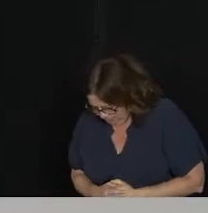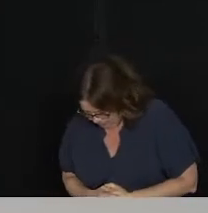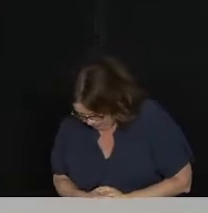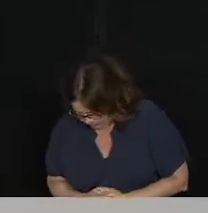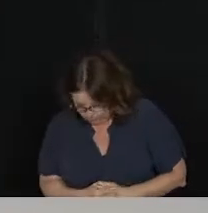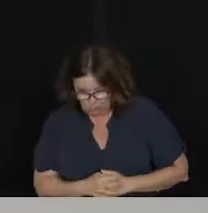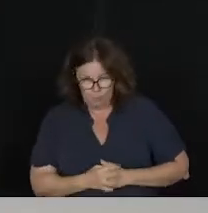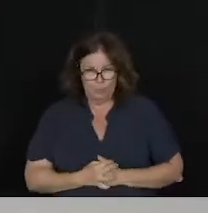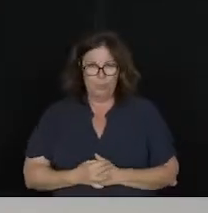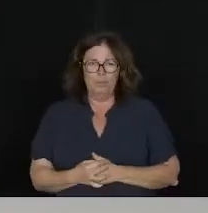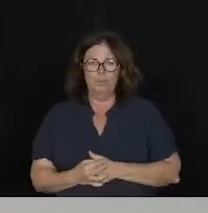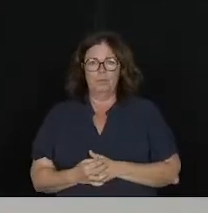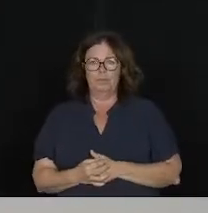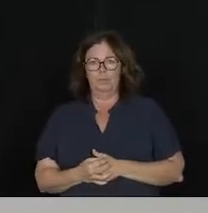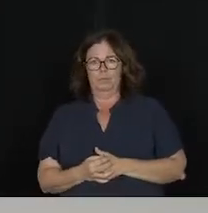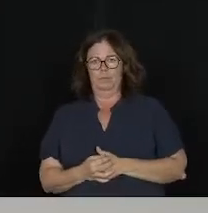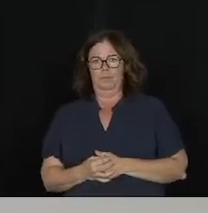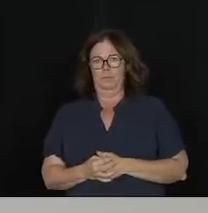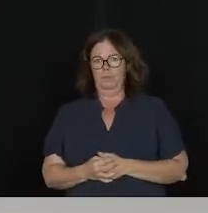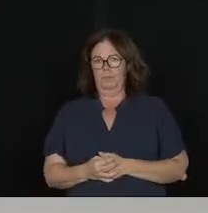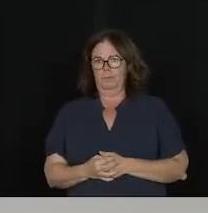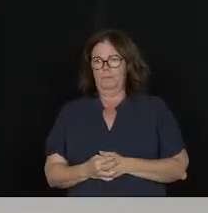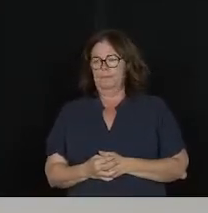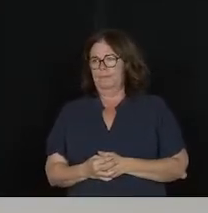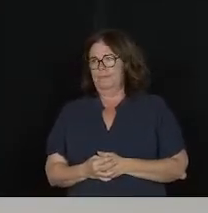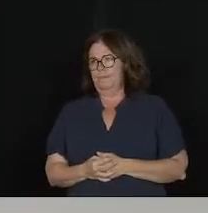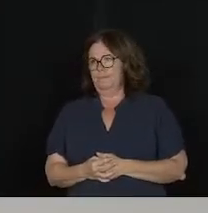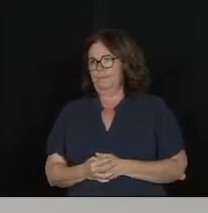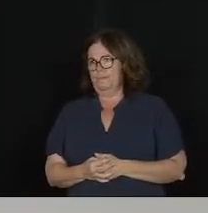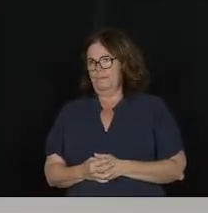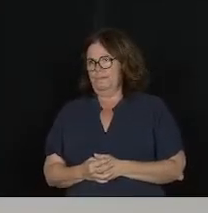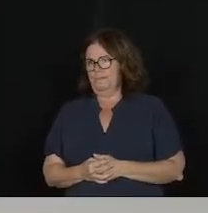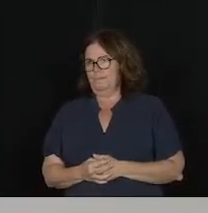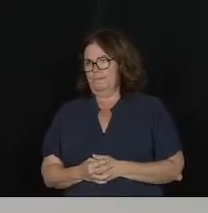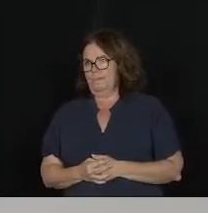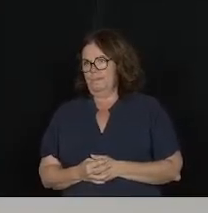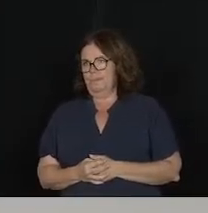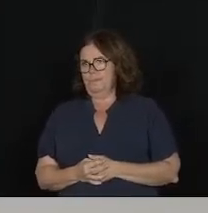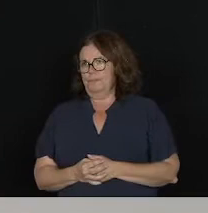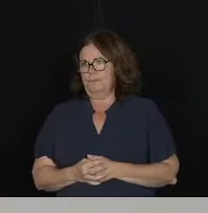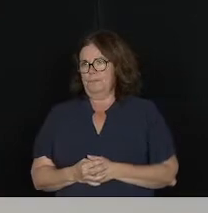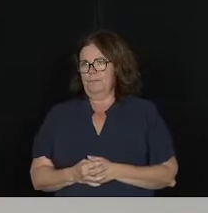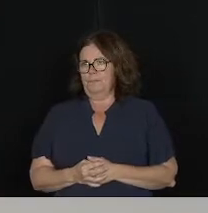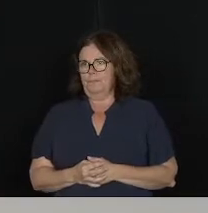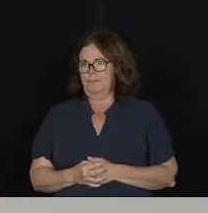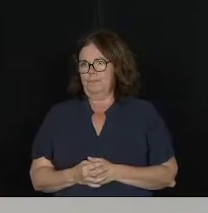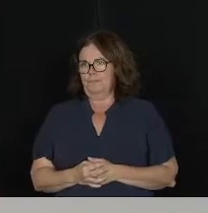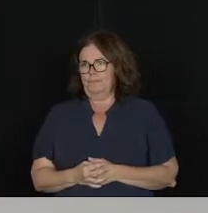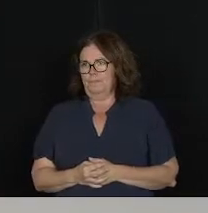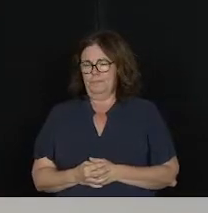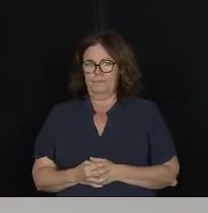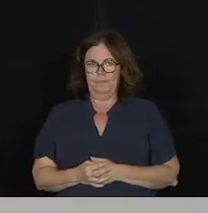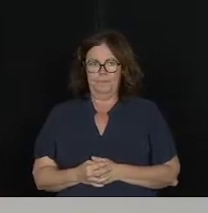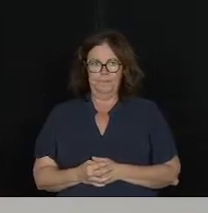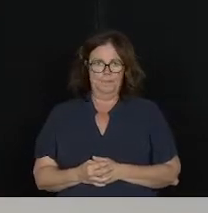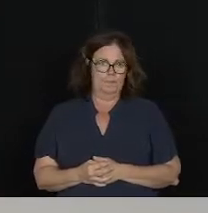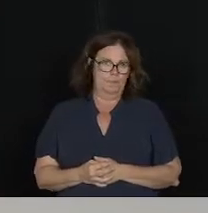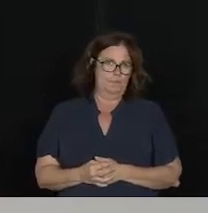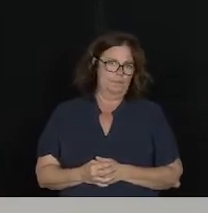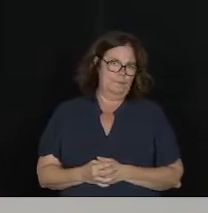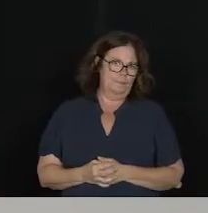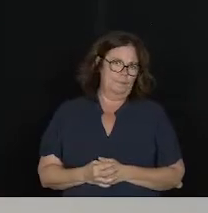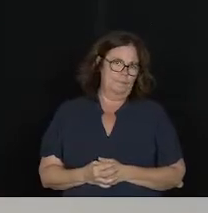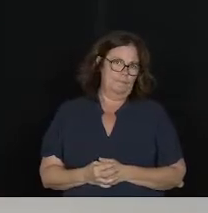monsieur. Là, à votre droite, pour vous. Tout au bout de la rangée.